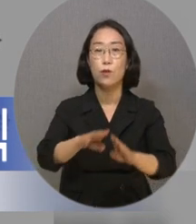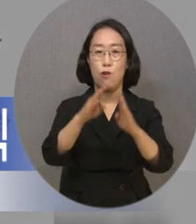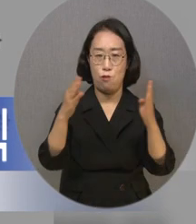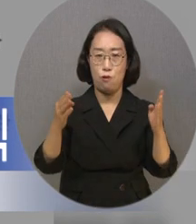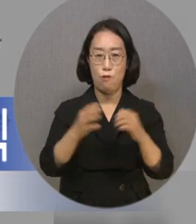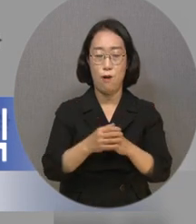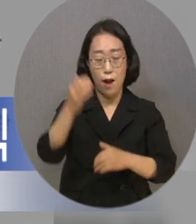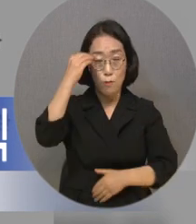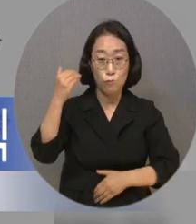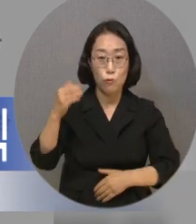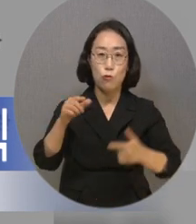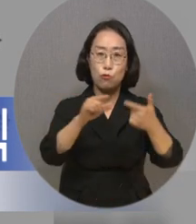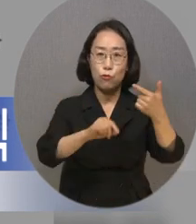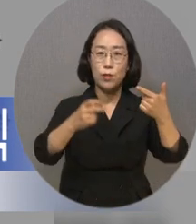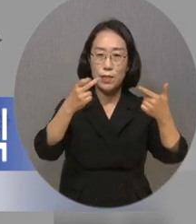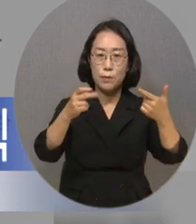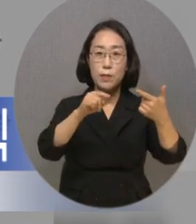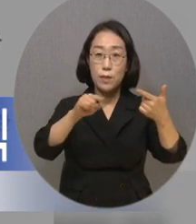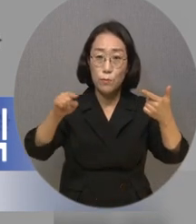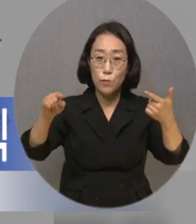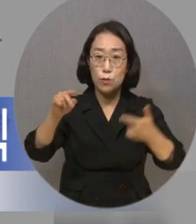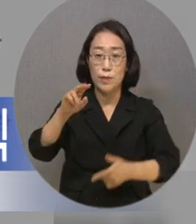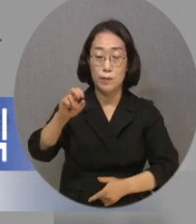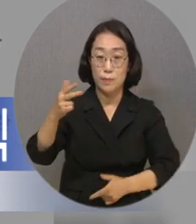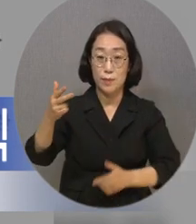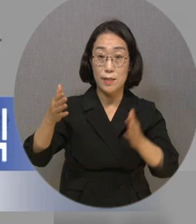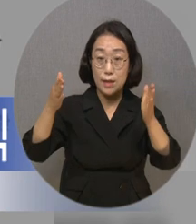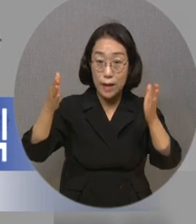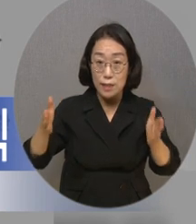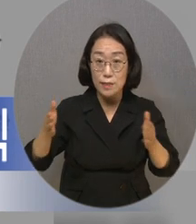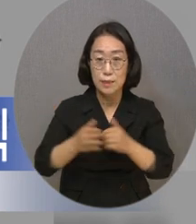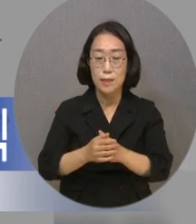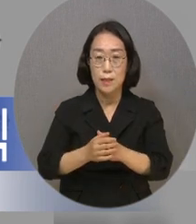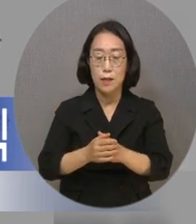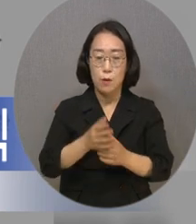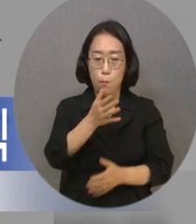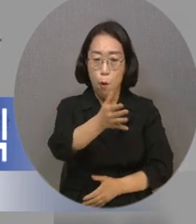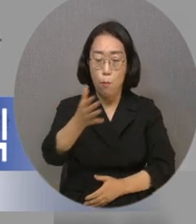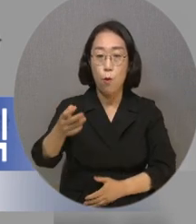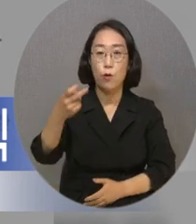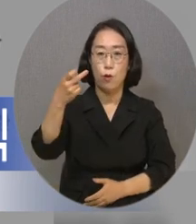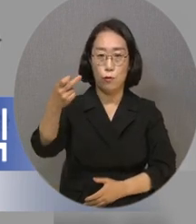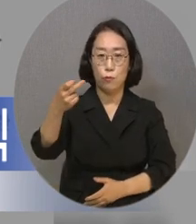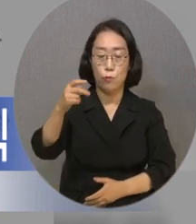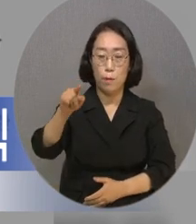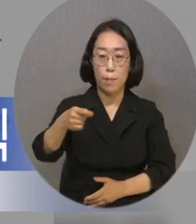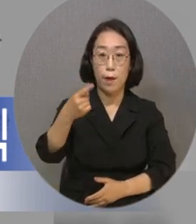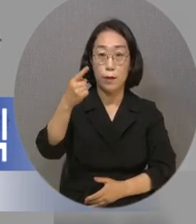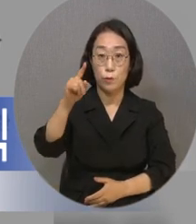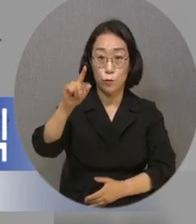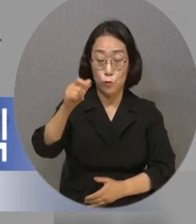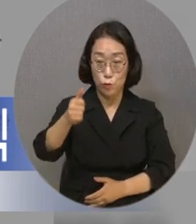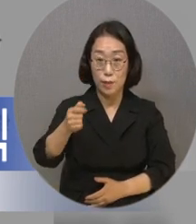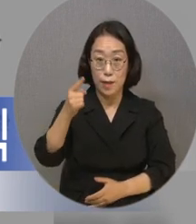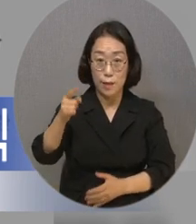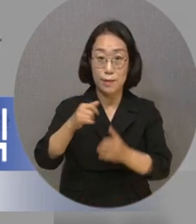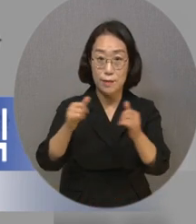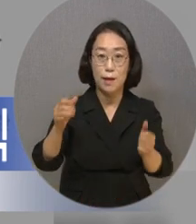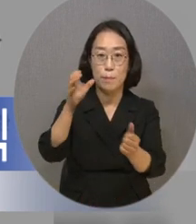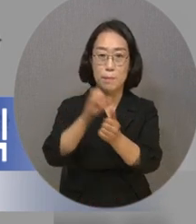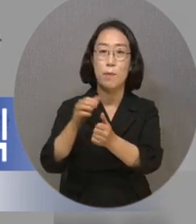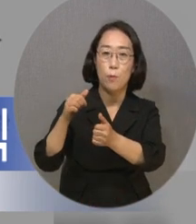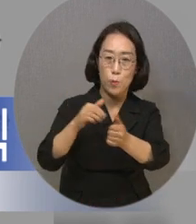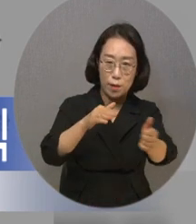대한민국은 6월 12일부터 27일까지 12개 종목 백신 한 명의 선수단을